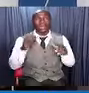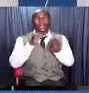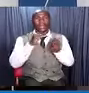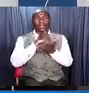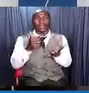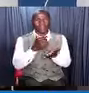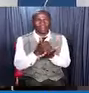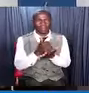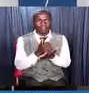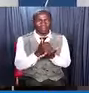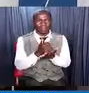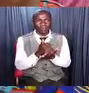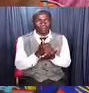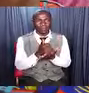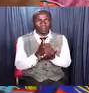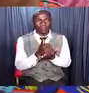Amen. Amen.